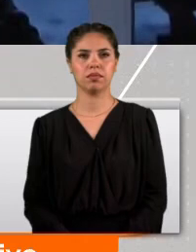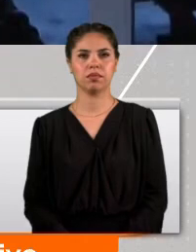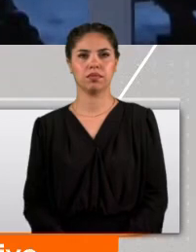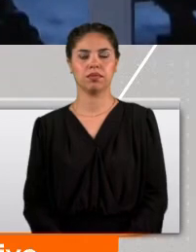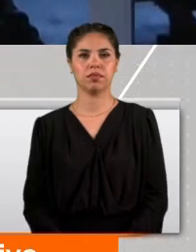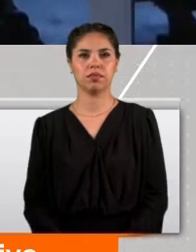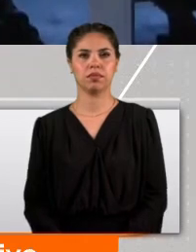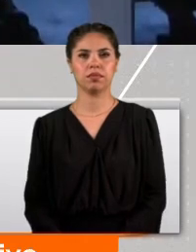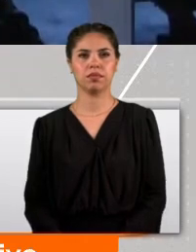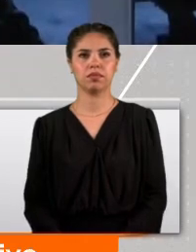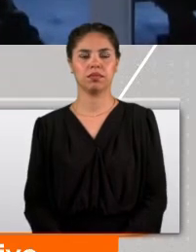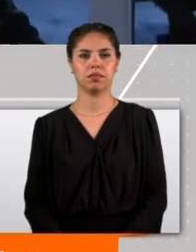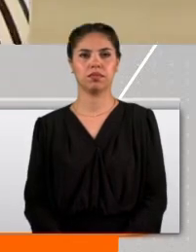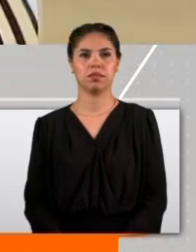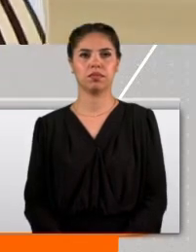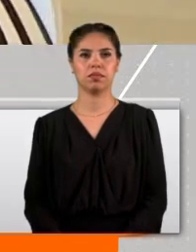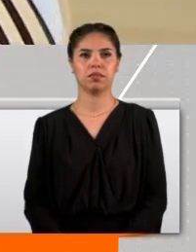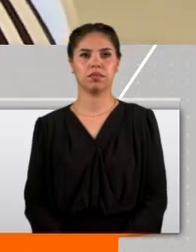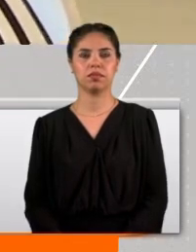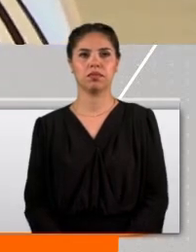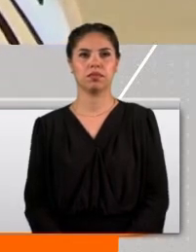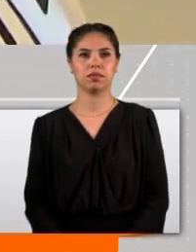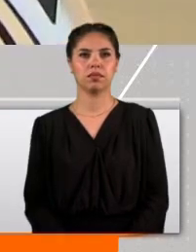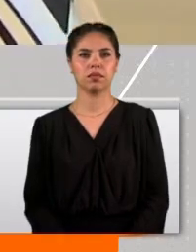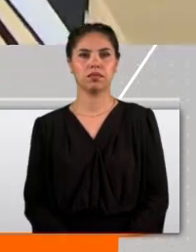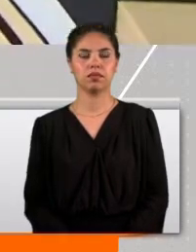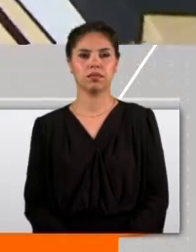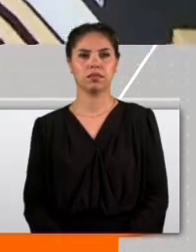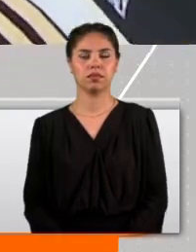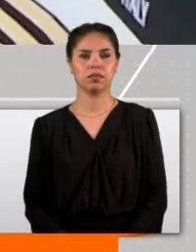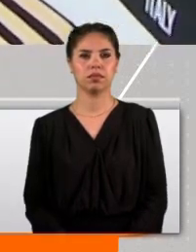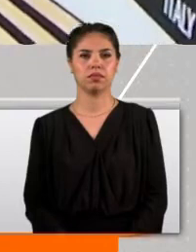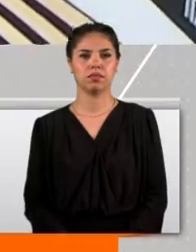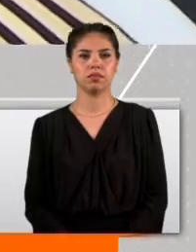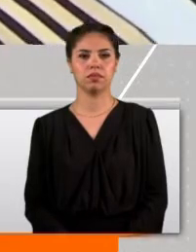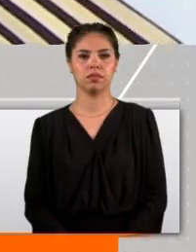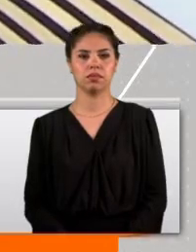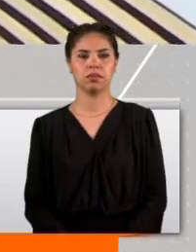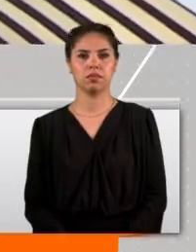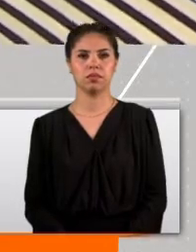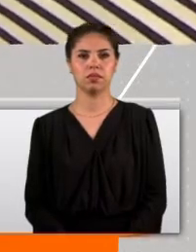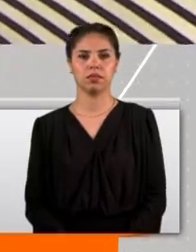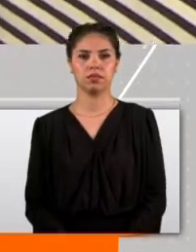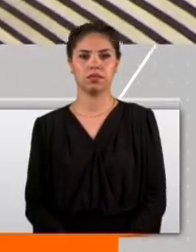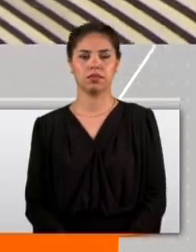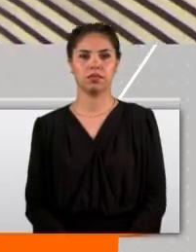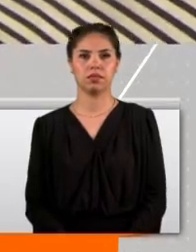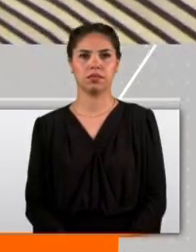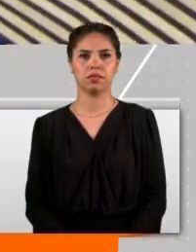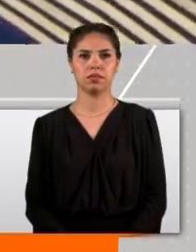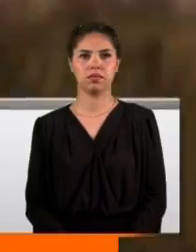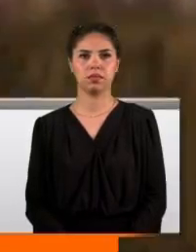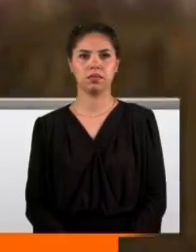yaptırımların kaldırılması noktasında yeni başlangıçlara, kritik kararların alınmasına vesile